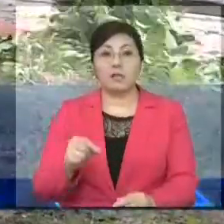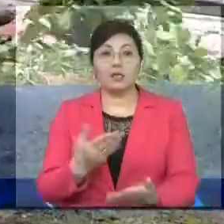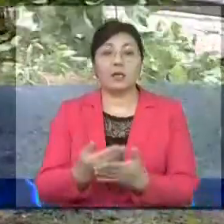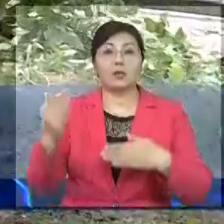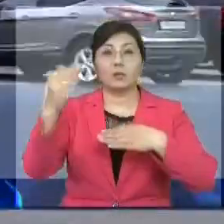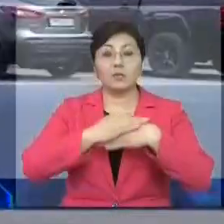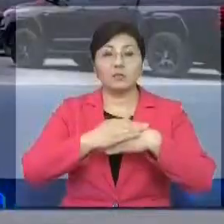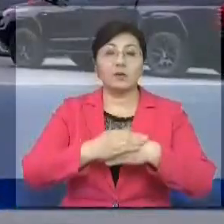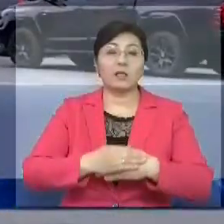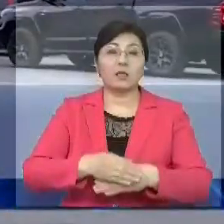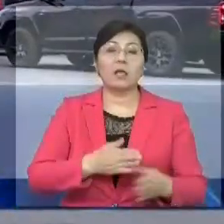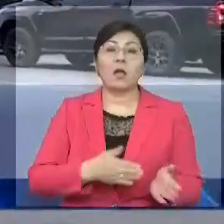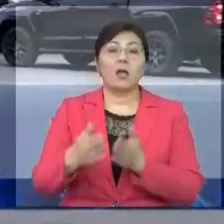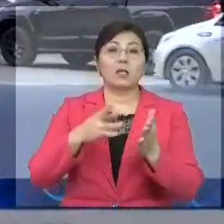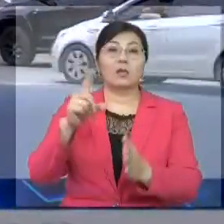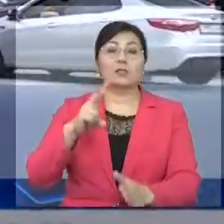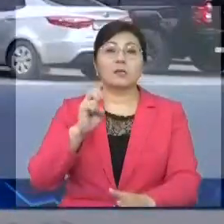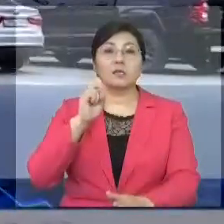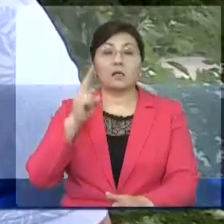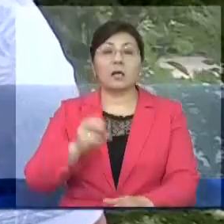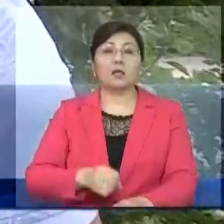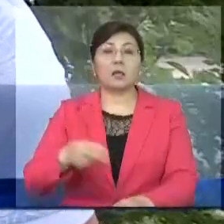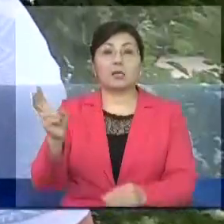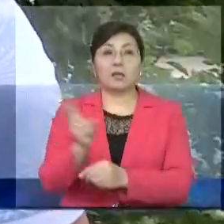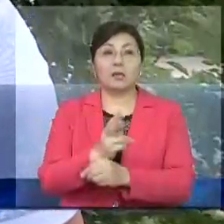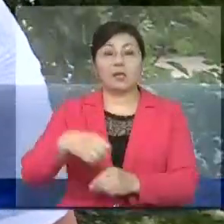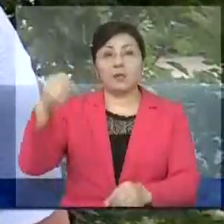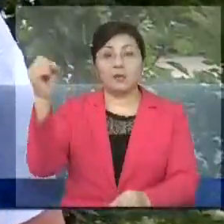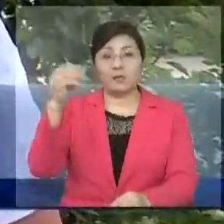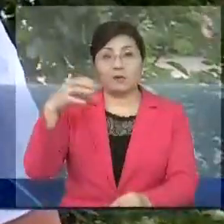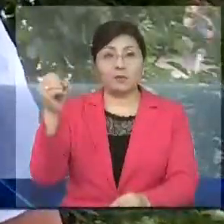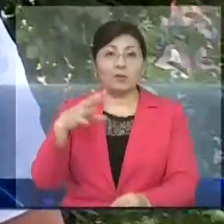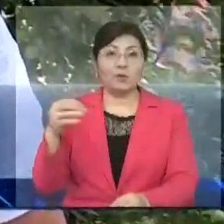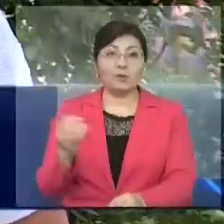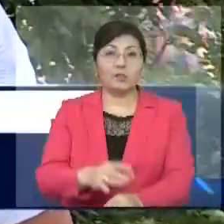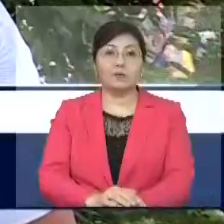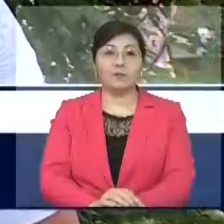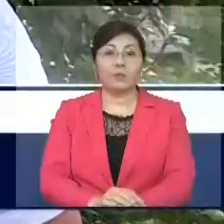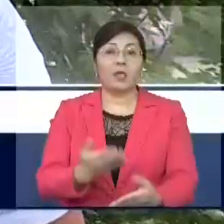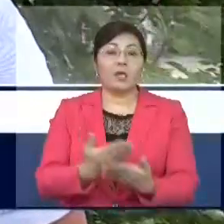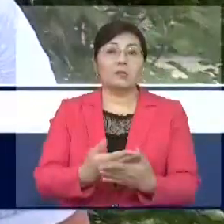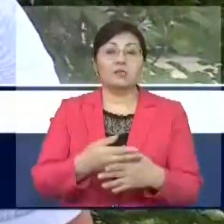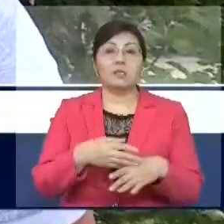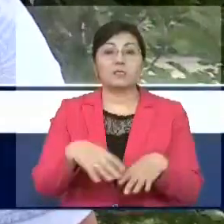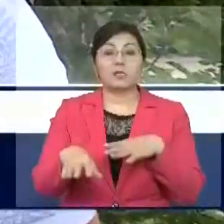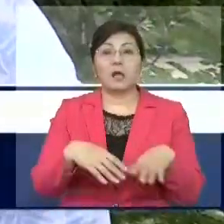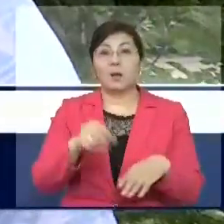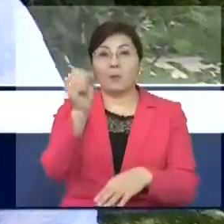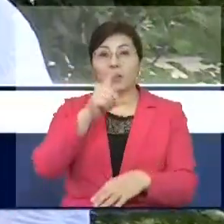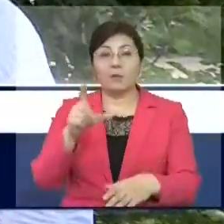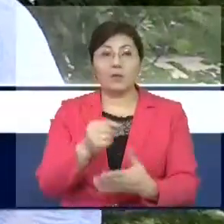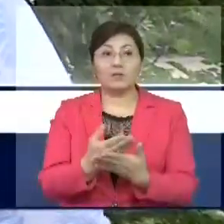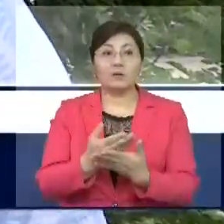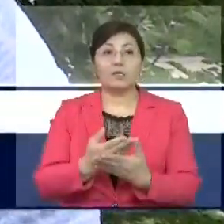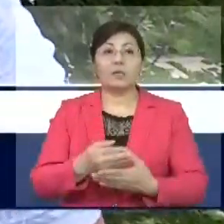знаки, светофоры и камеры видеонаблюдения. Также ведутся работы, которые свисают, ветки свисают над тротуарами, вот как вы